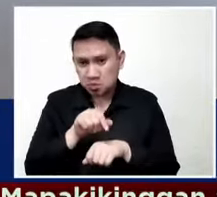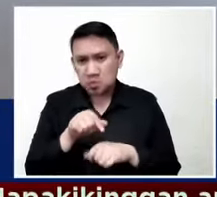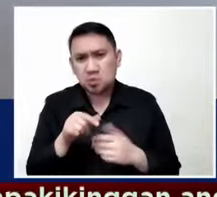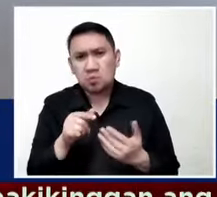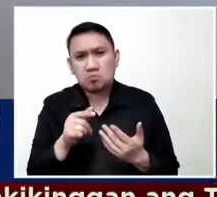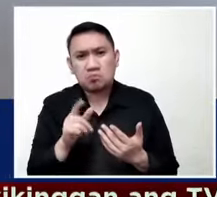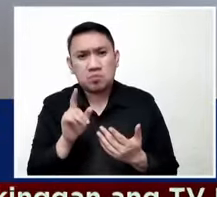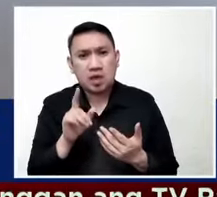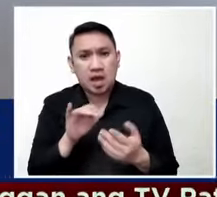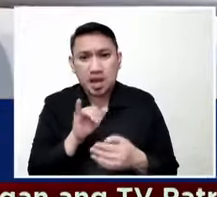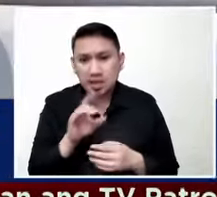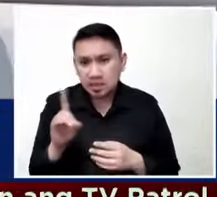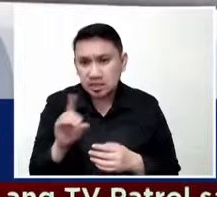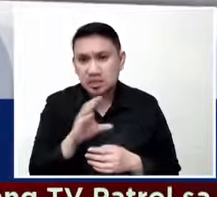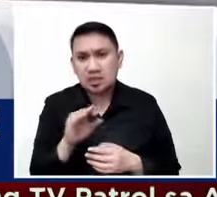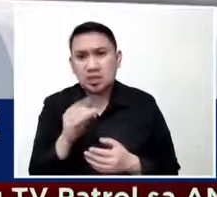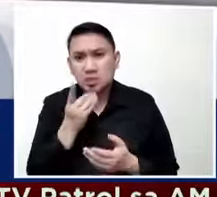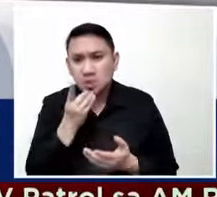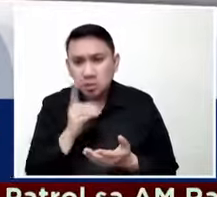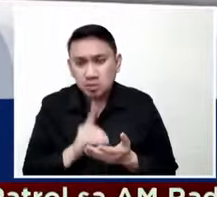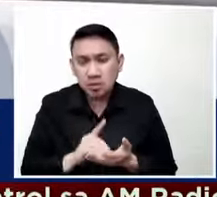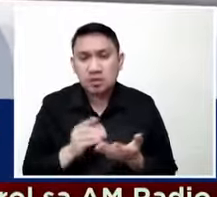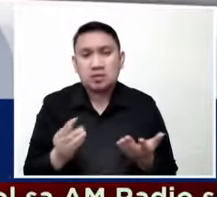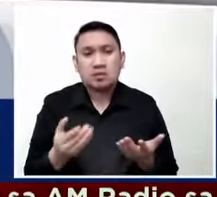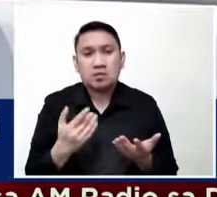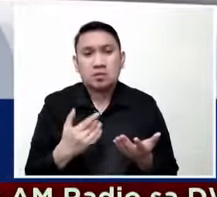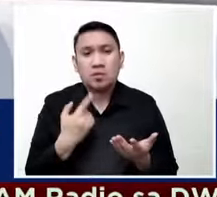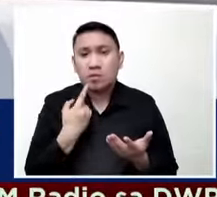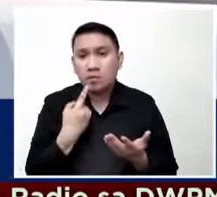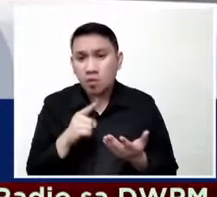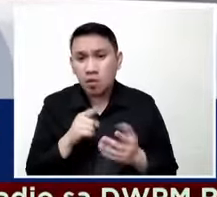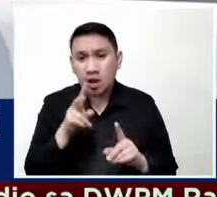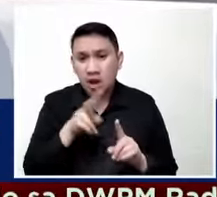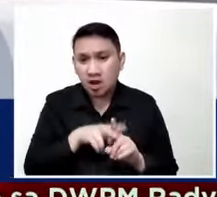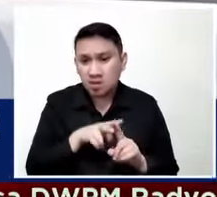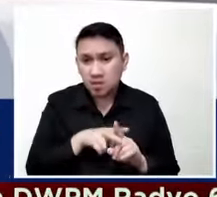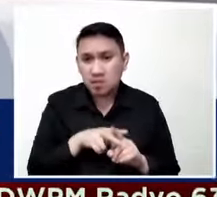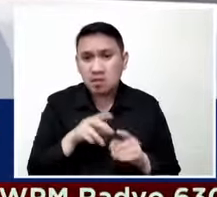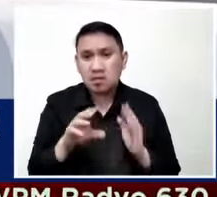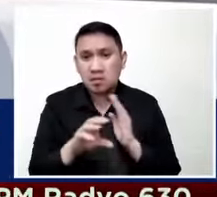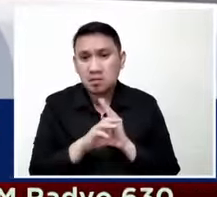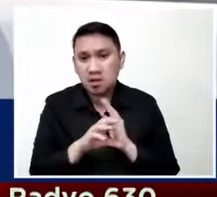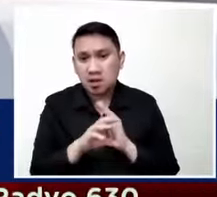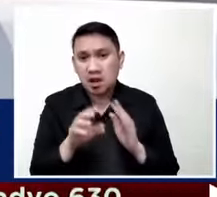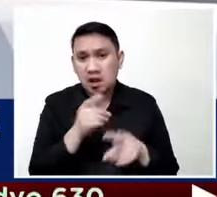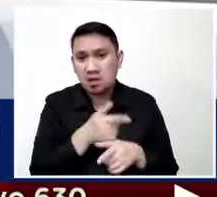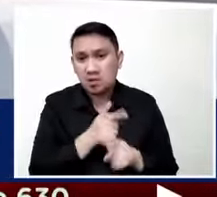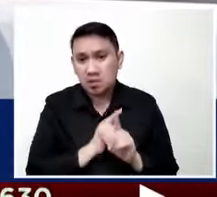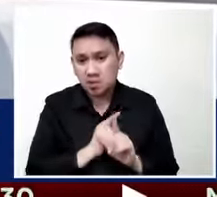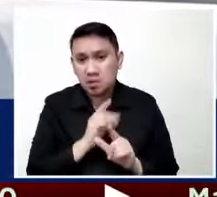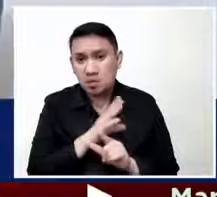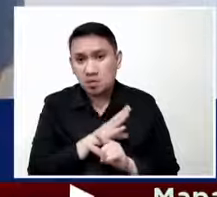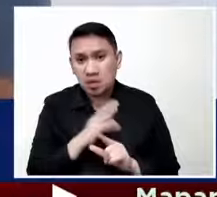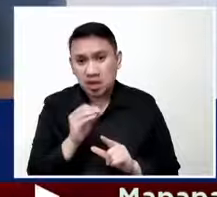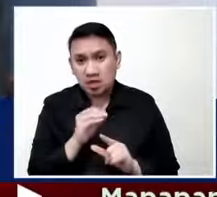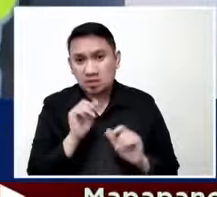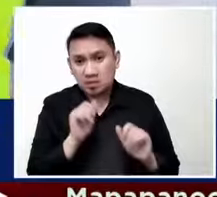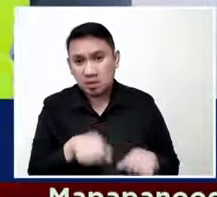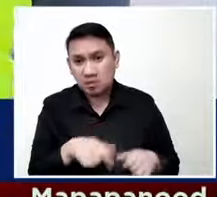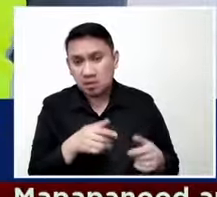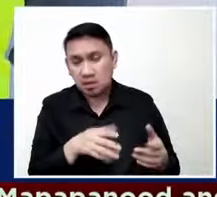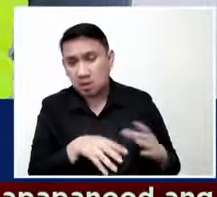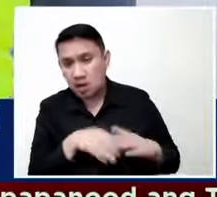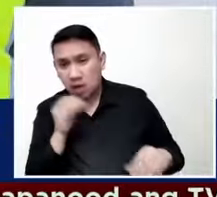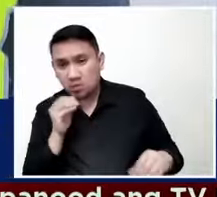ang mga ID at dokumento ng biktima para makapag-apply ng car loan at makapagpalabas ng sasakyan sa kasa. Pero